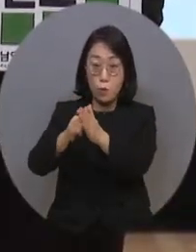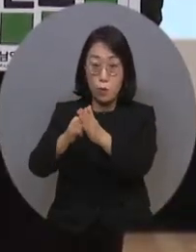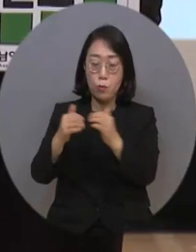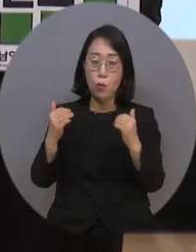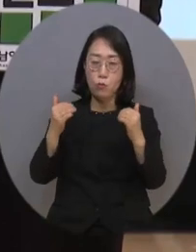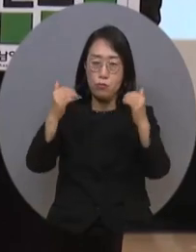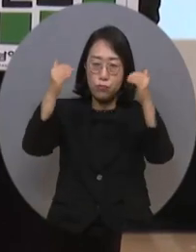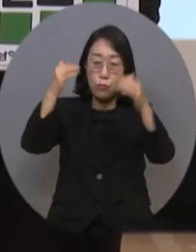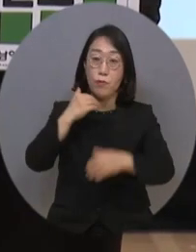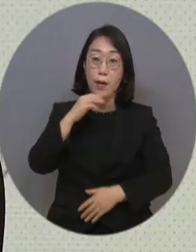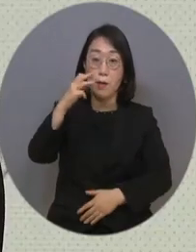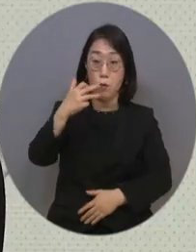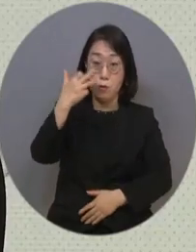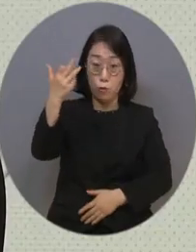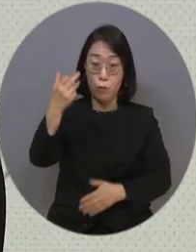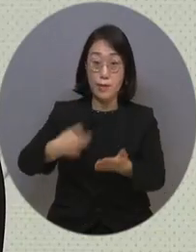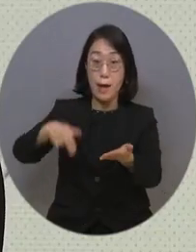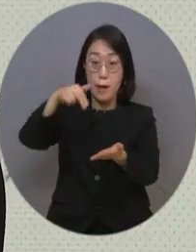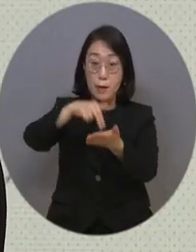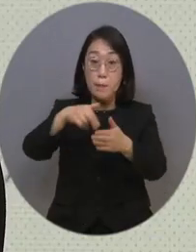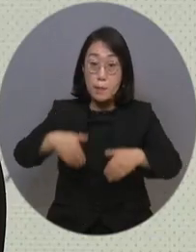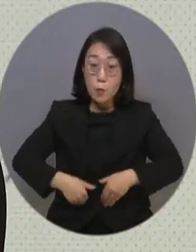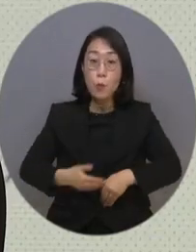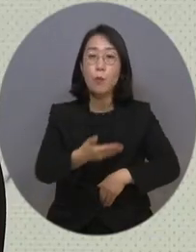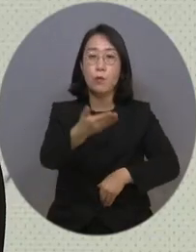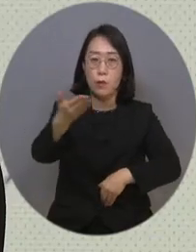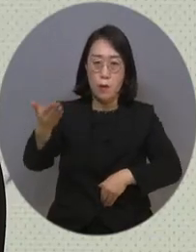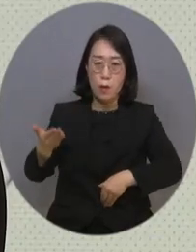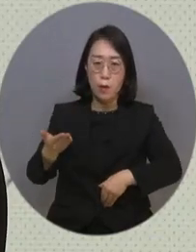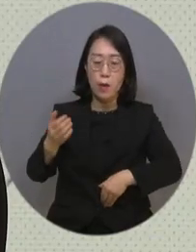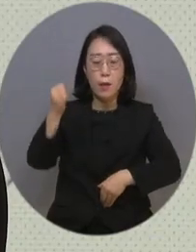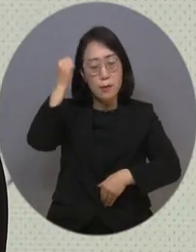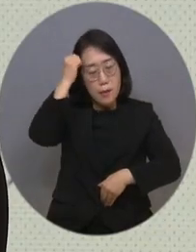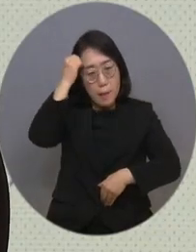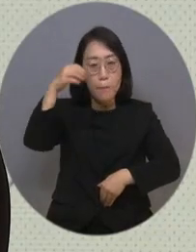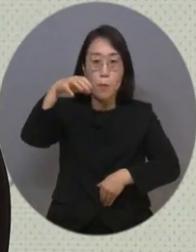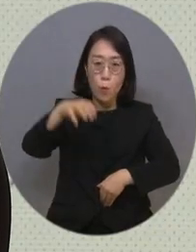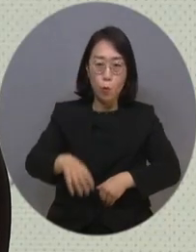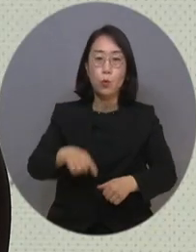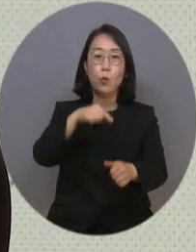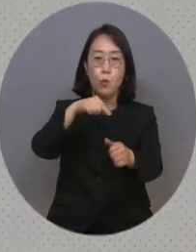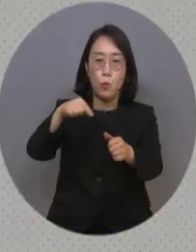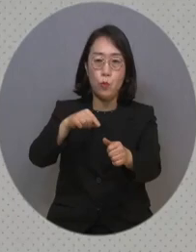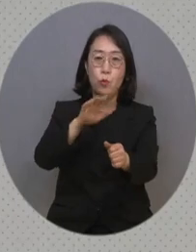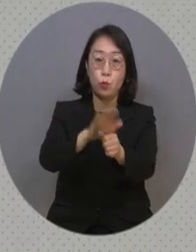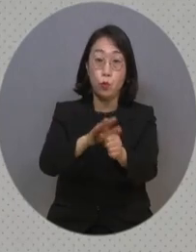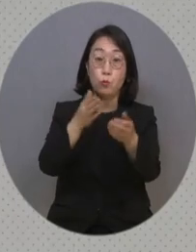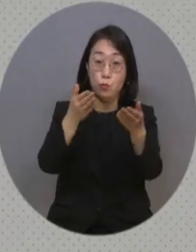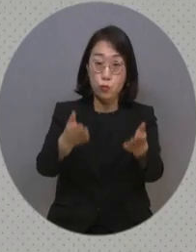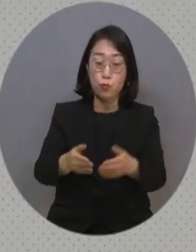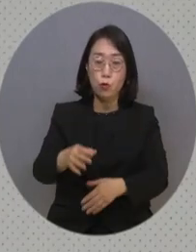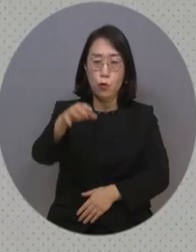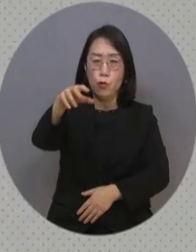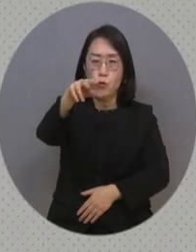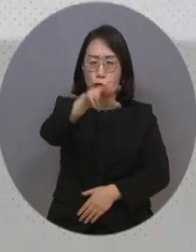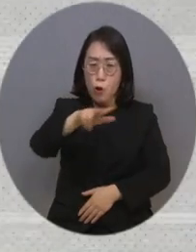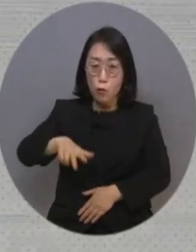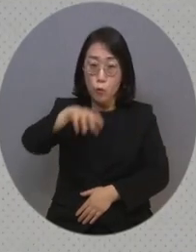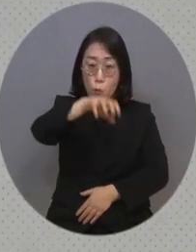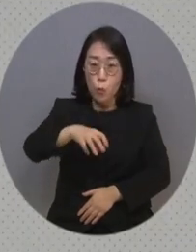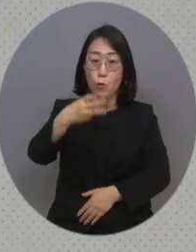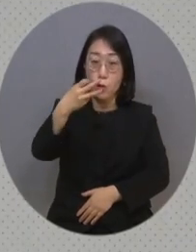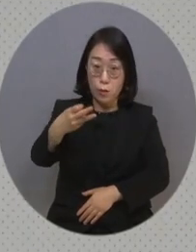18살이되 자립해야 하는 청소년들에게 주거 공간과 교육 등을 제공하는 시설로 전국 13개